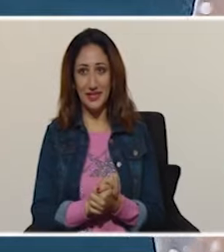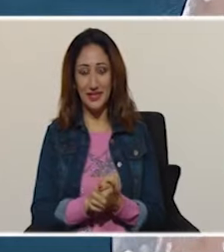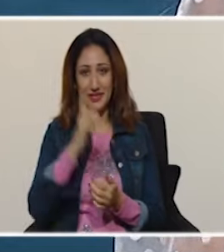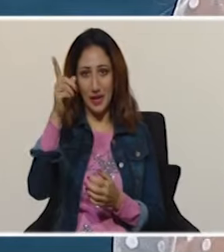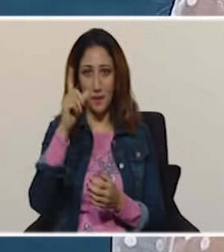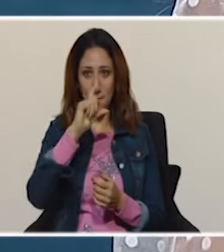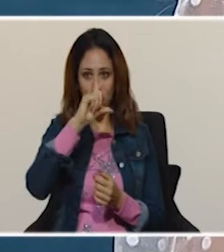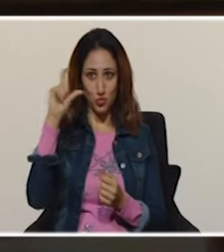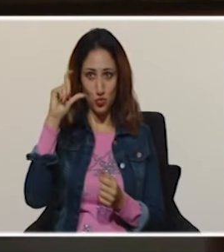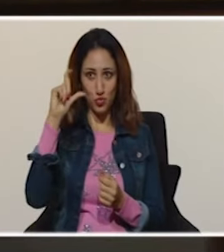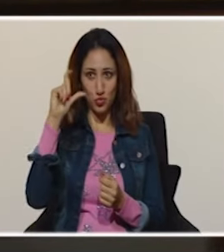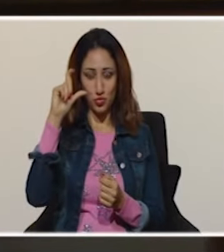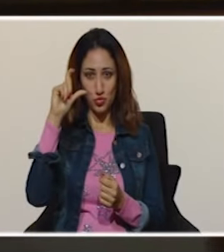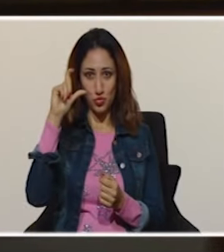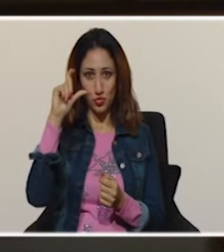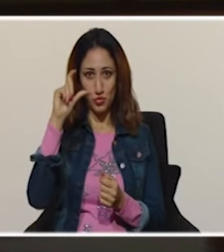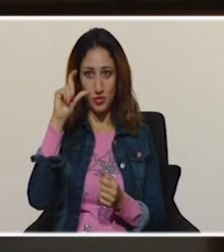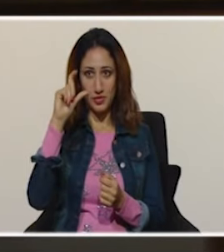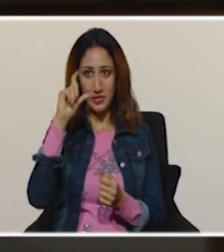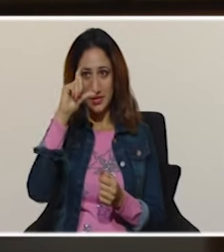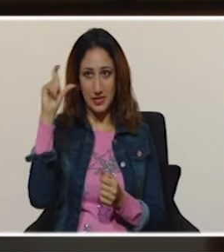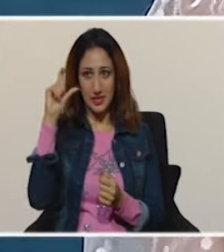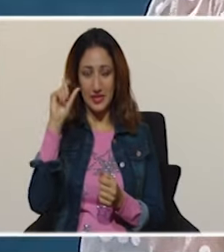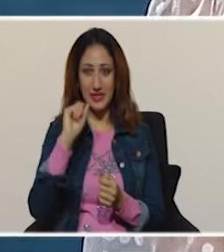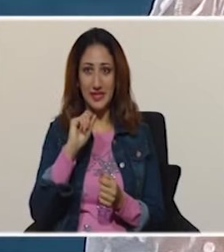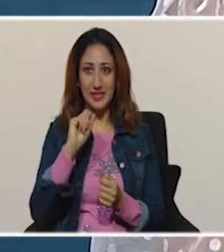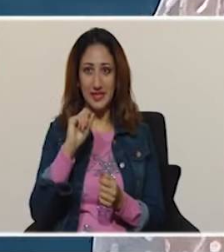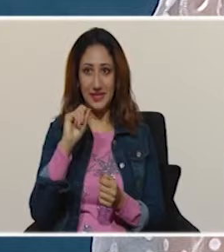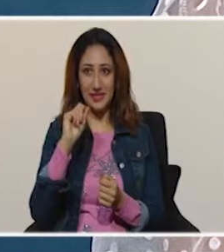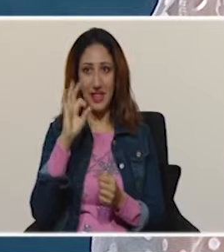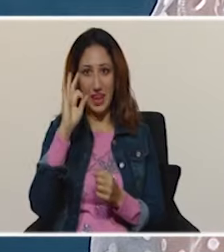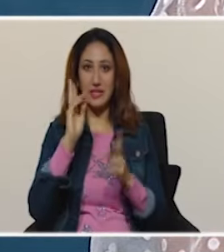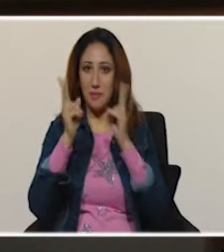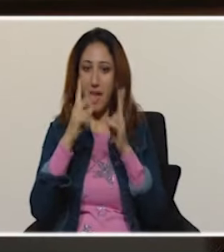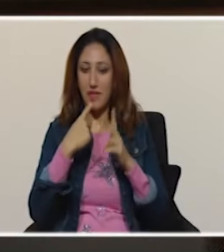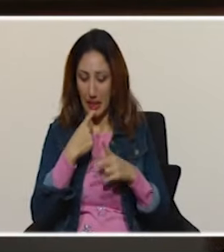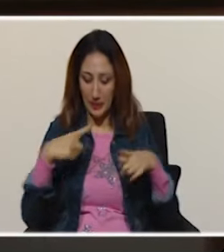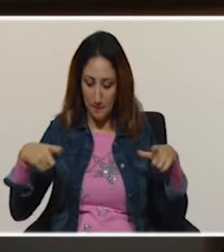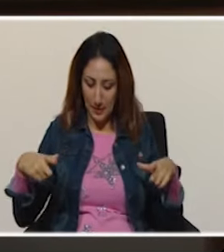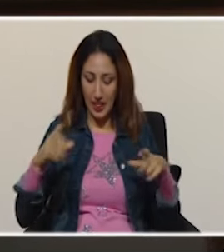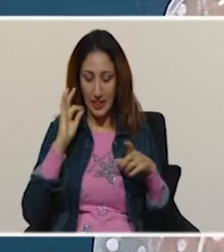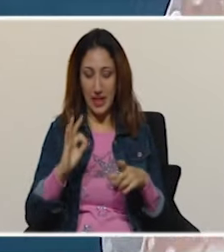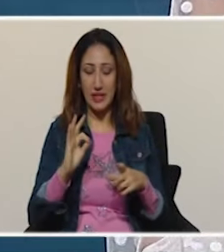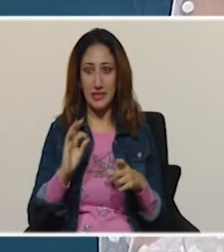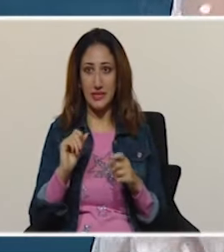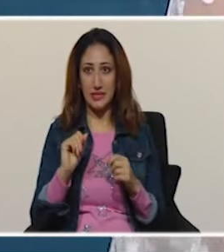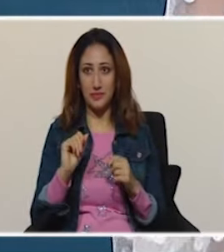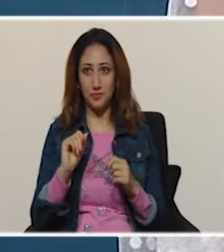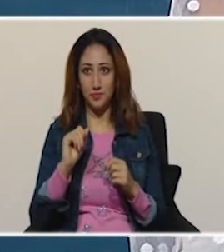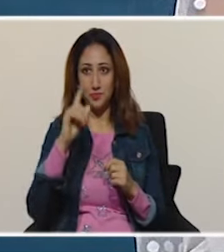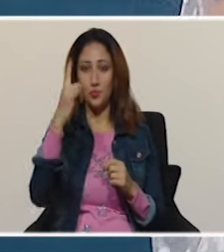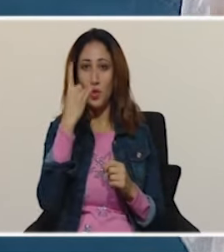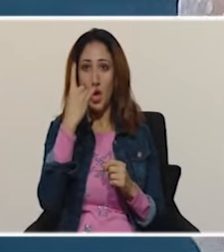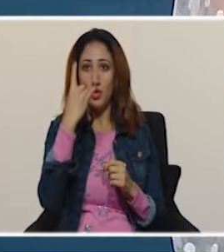امتى؟ انا 19 اب، انا 30 جولاي. دكتور لازم نحتفل مع بعضنا. لازم اكيد، بس انا كل 10